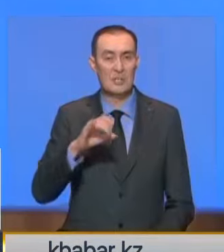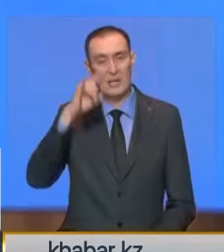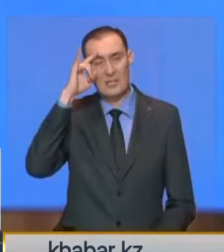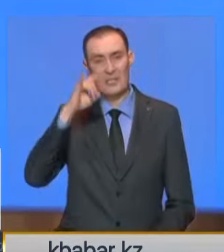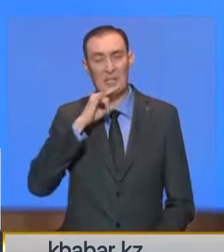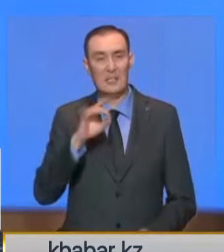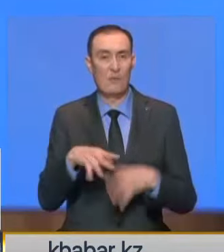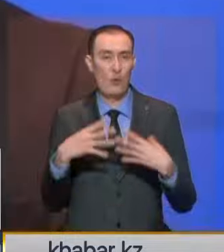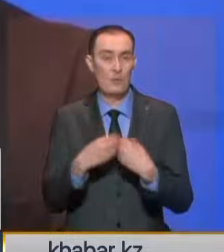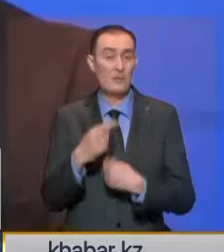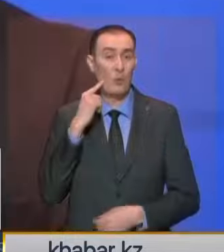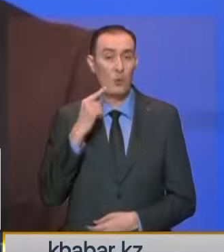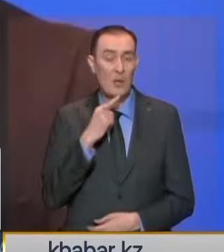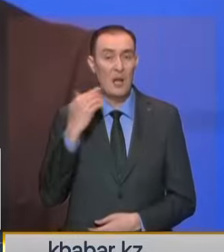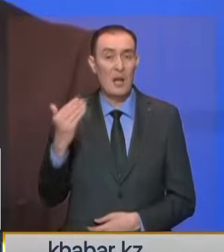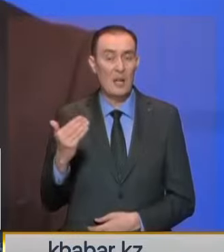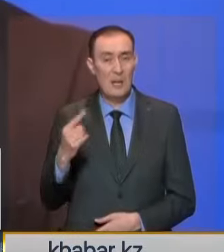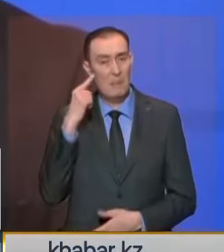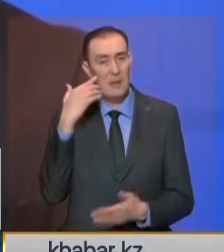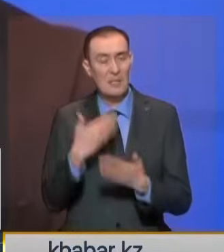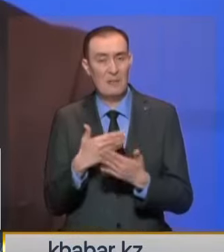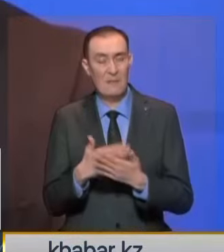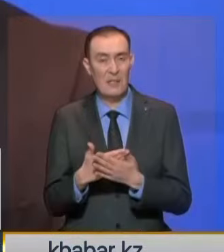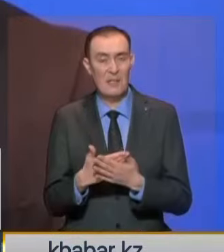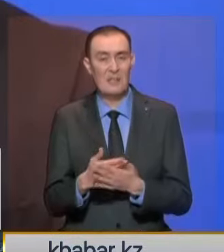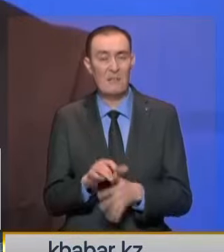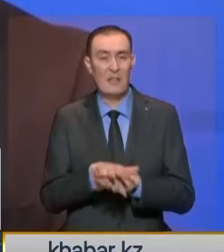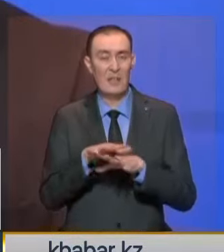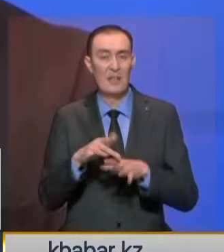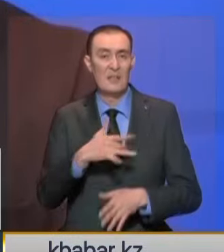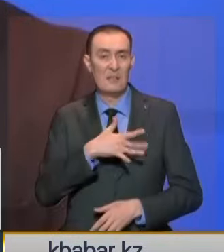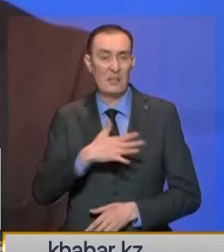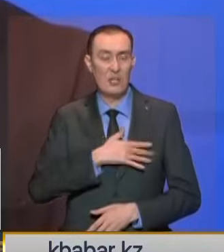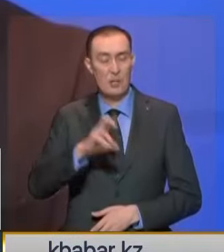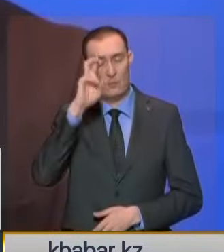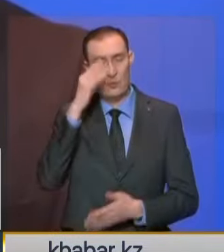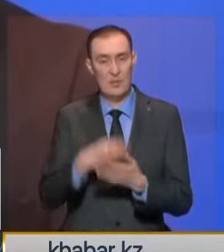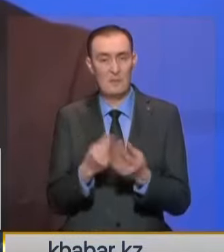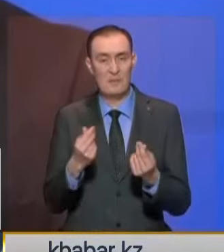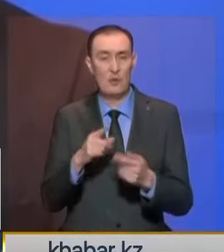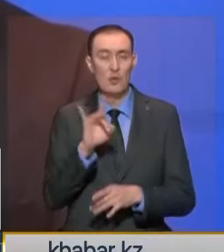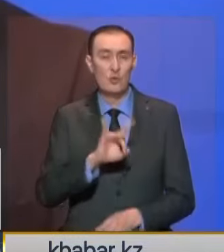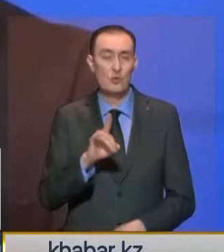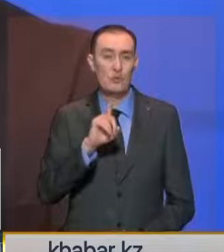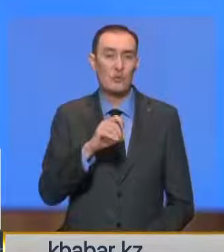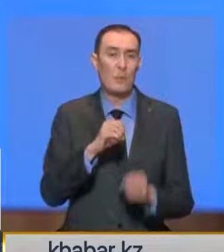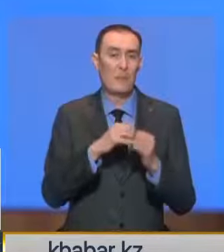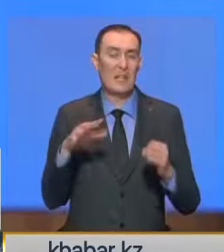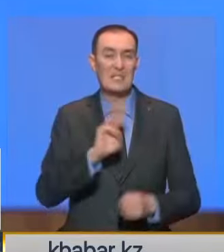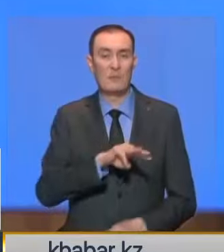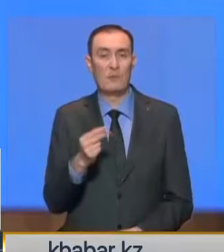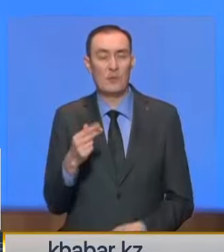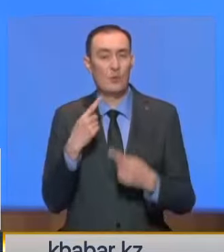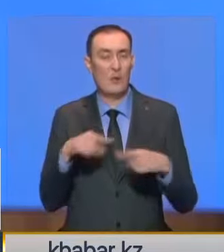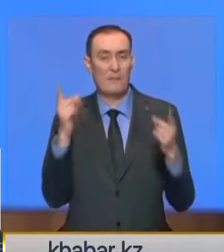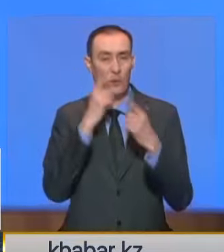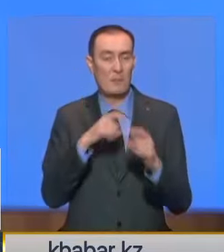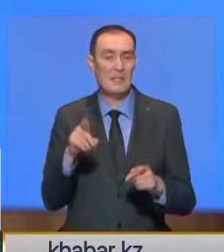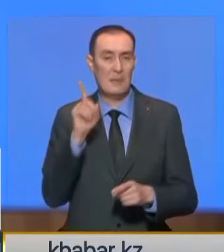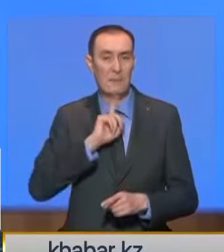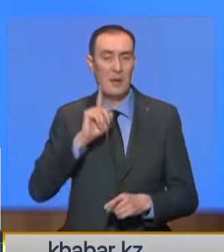Казахстанского общества глухих. Она подозревается в завладении бюджетными средствами в сумме 115 миллионов тенге. Иная информация в